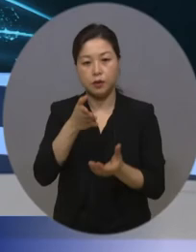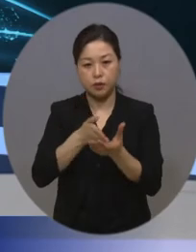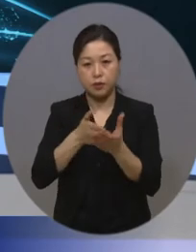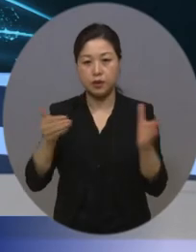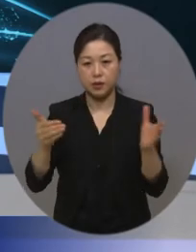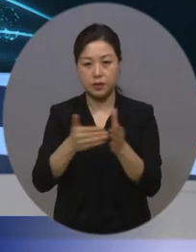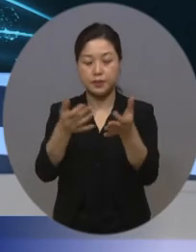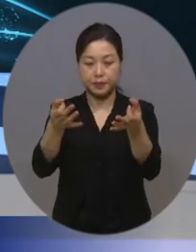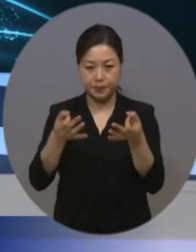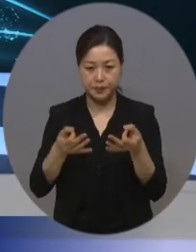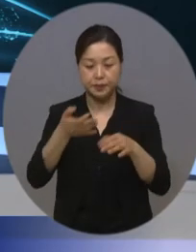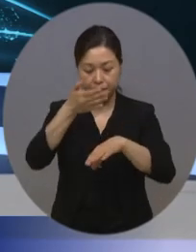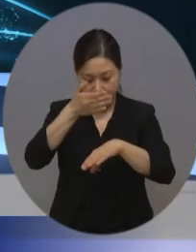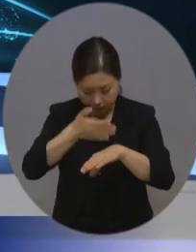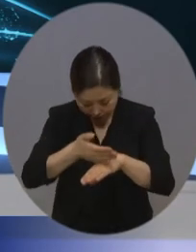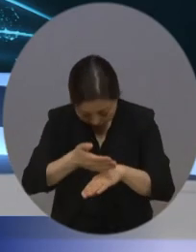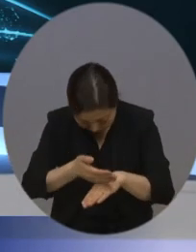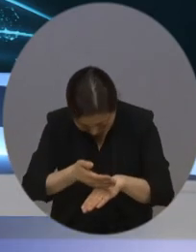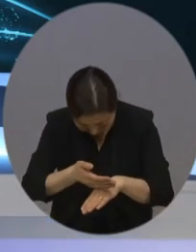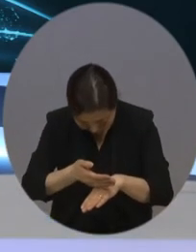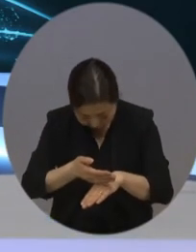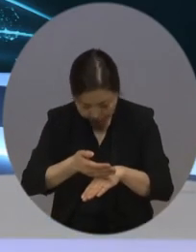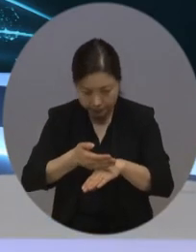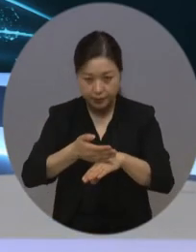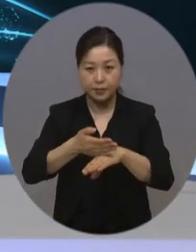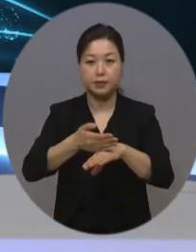시청해주신 여러분 고맙습니다